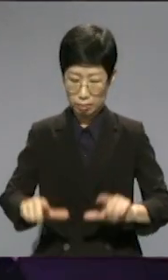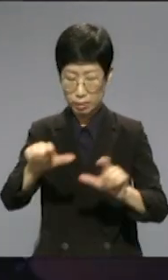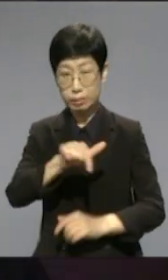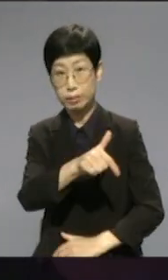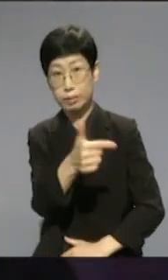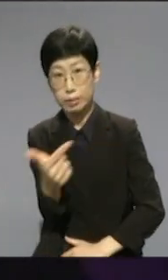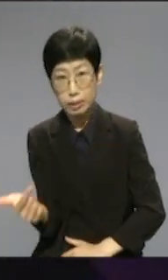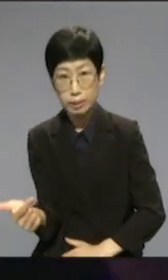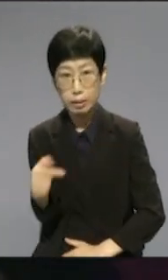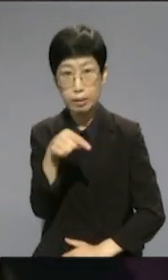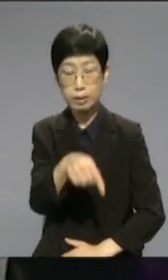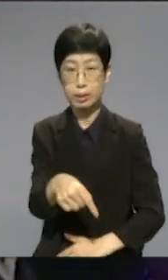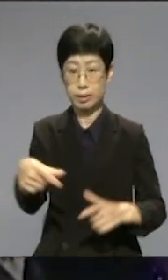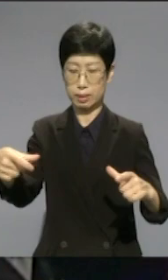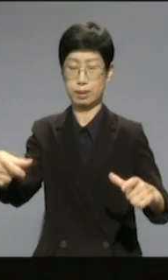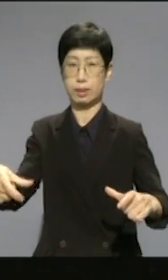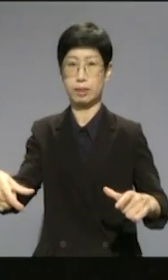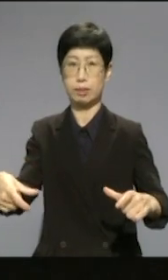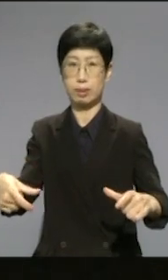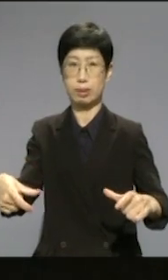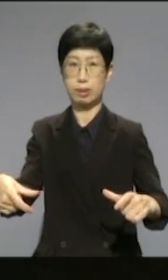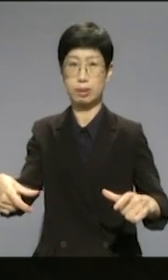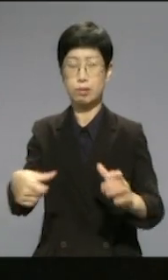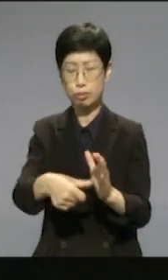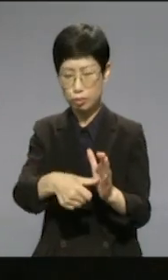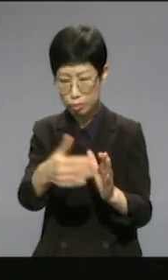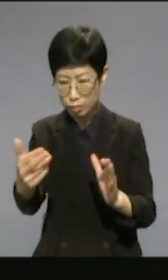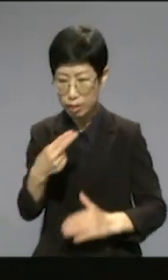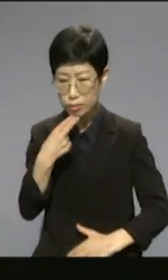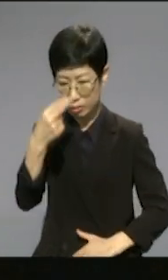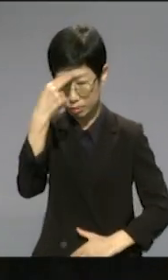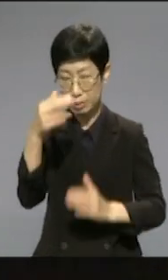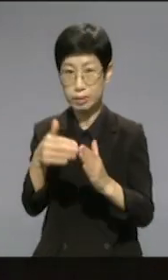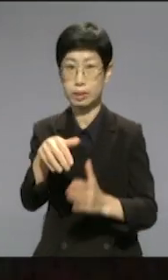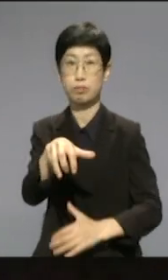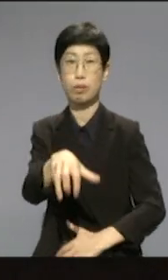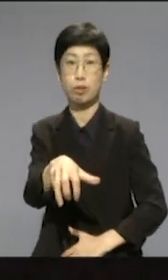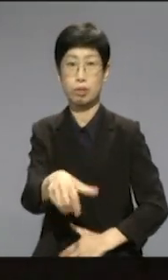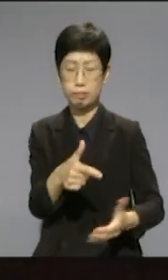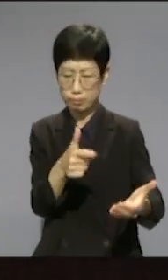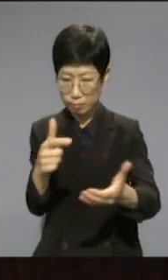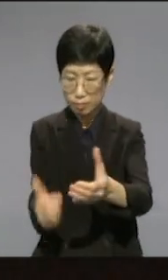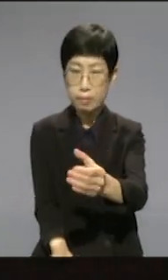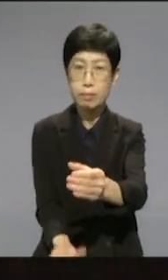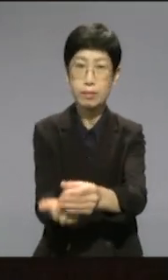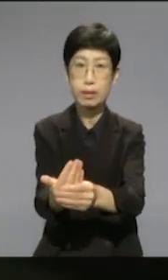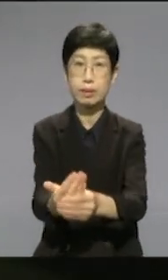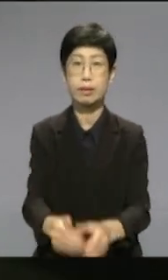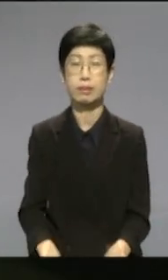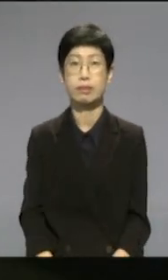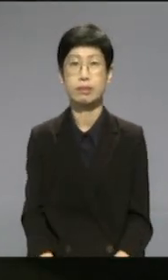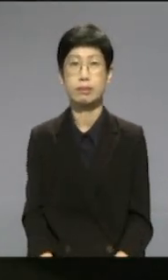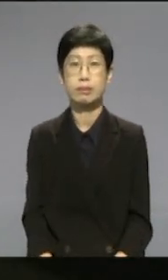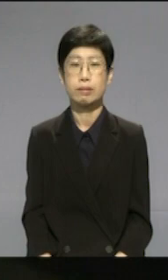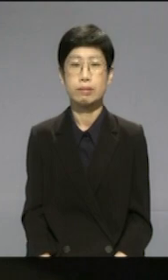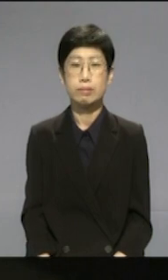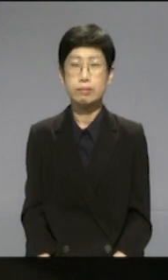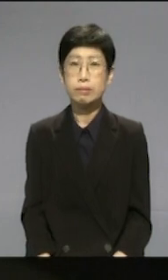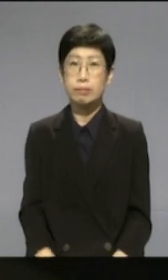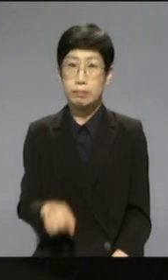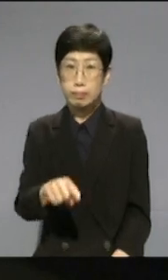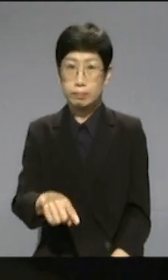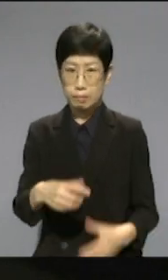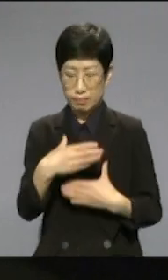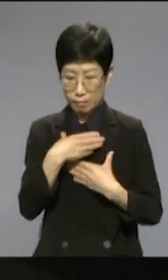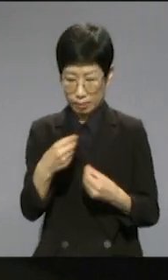저녁 오렌지카운티 트라브코 캐니언 지역에 한 유명 바이커 바에서 총기 난사 사건이 발생했습니다 오렌지카운티